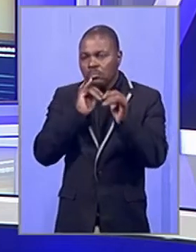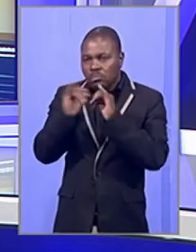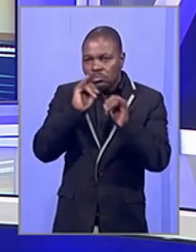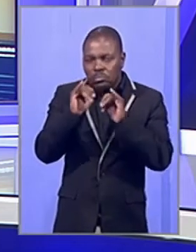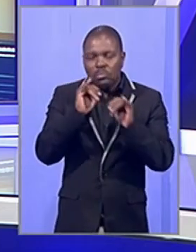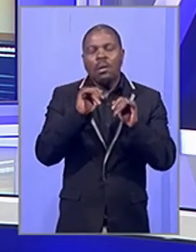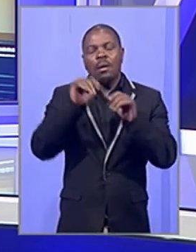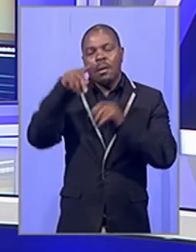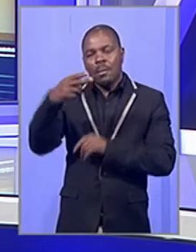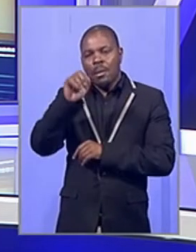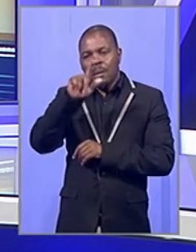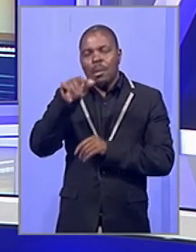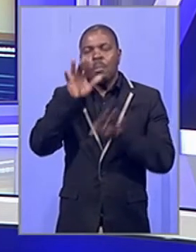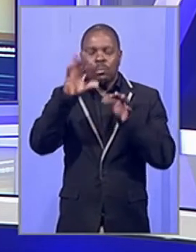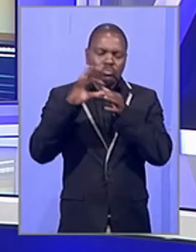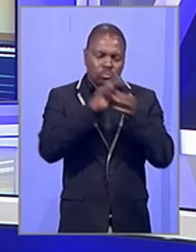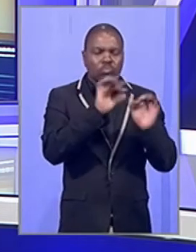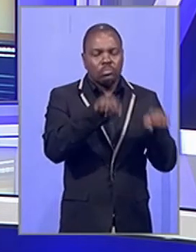tša phalaphala.